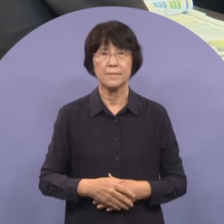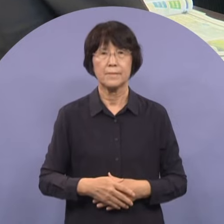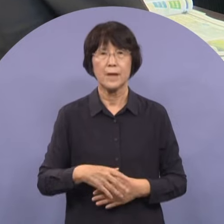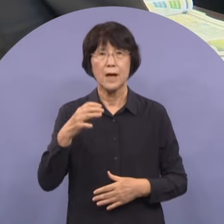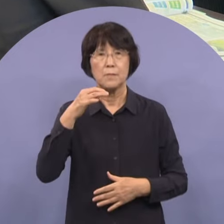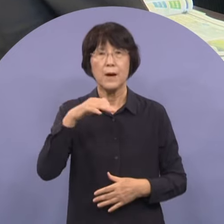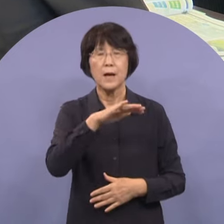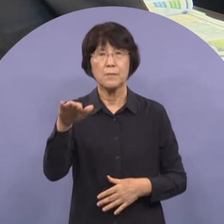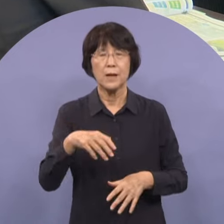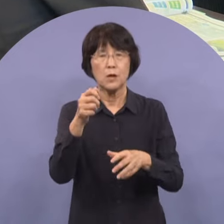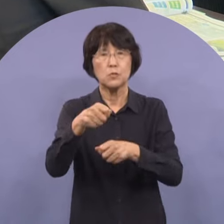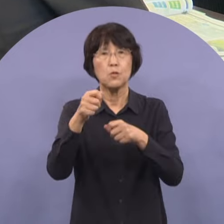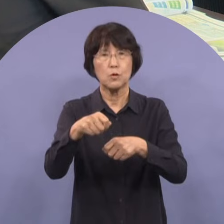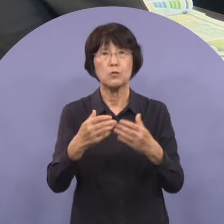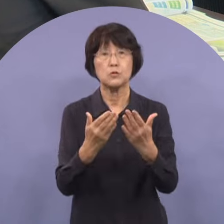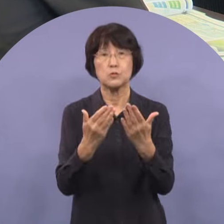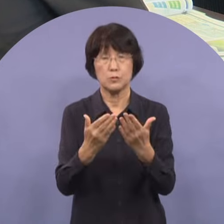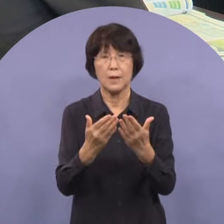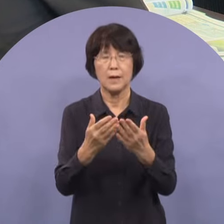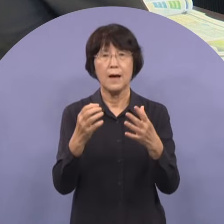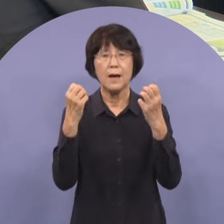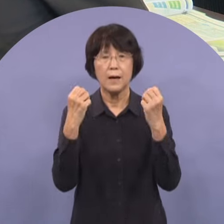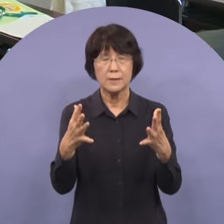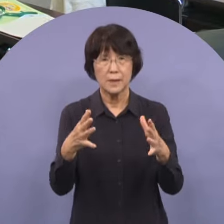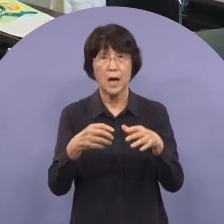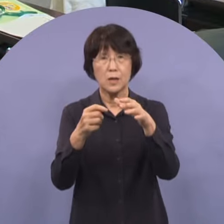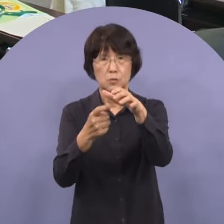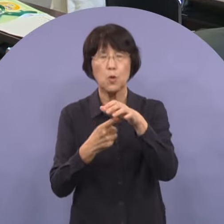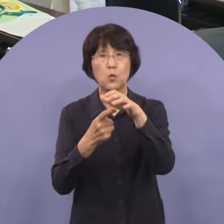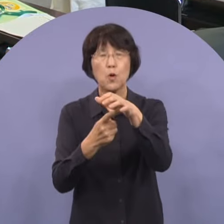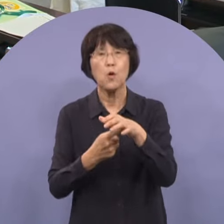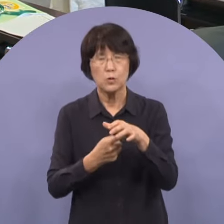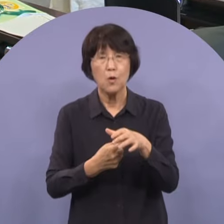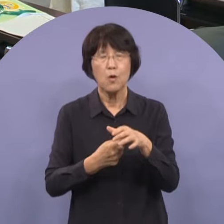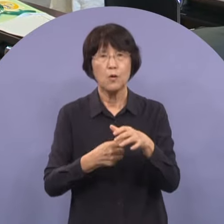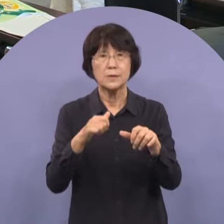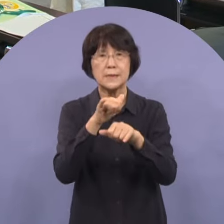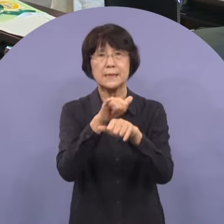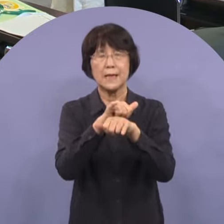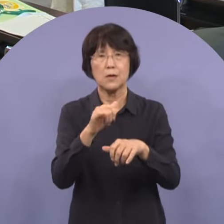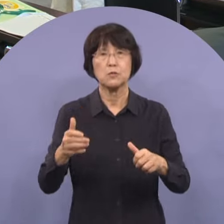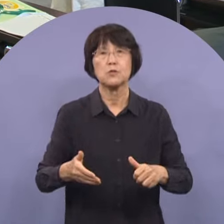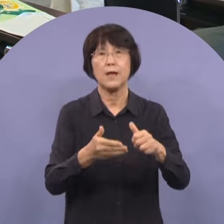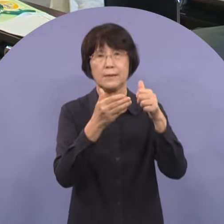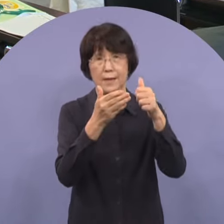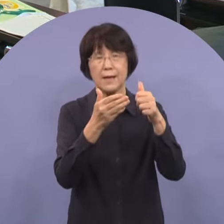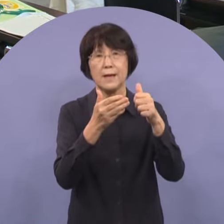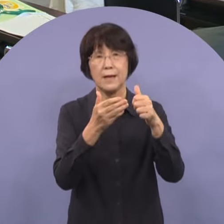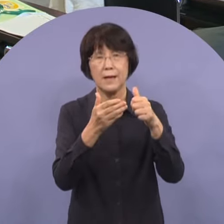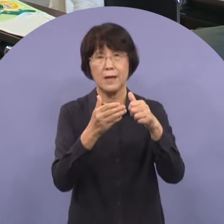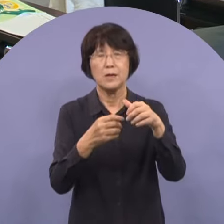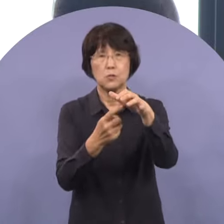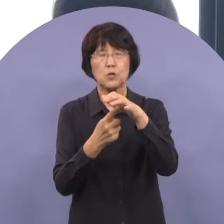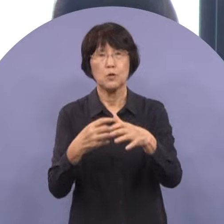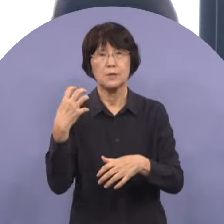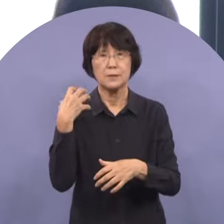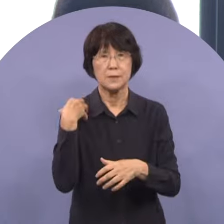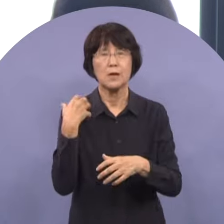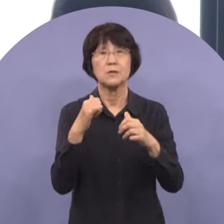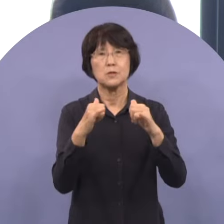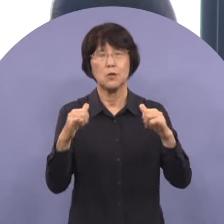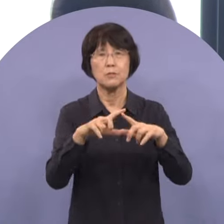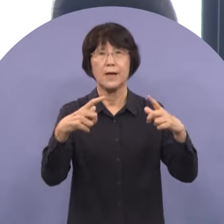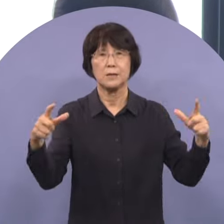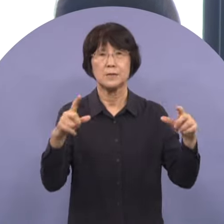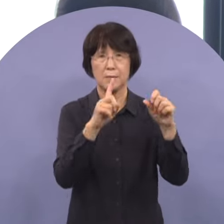米原農業塾は新たな農業人材を育て担い手不足を解消することを目的に